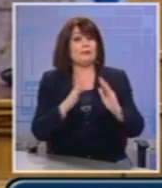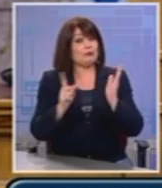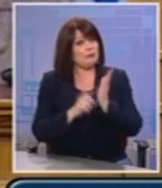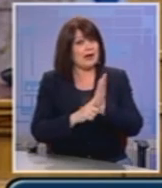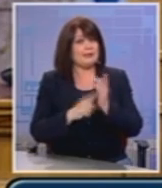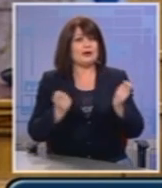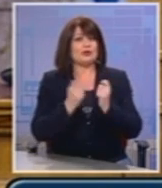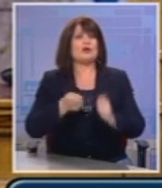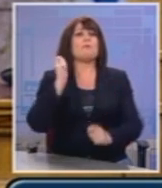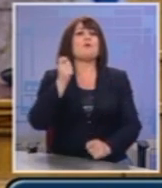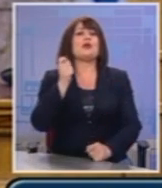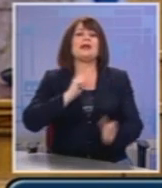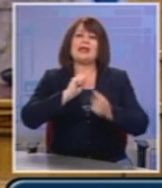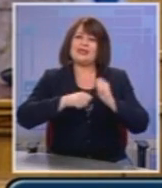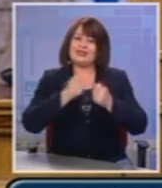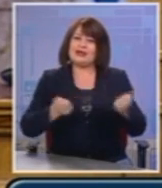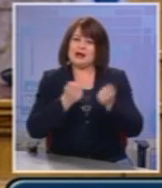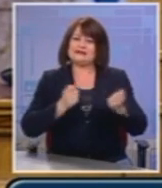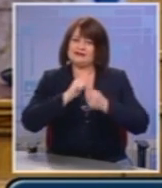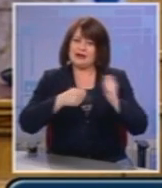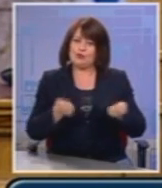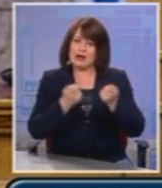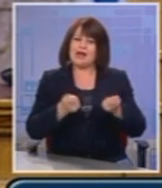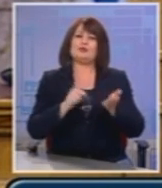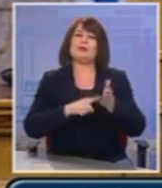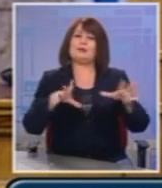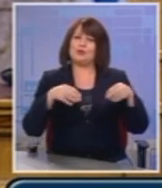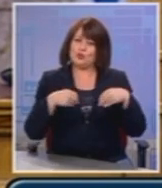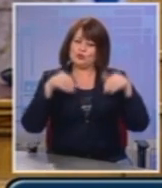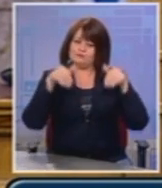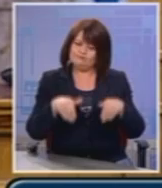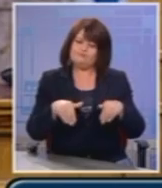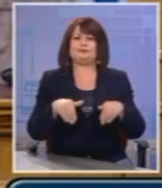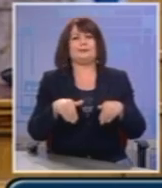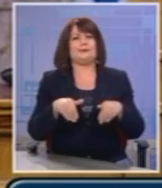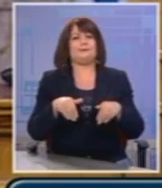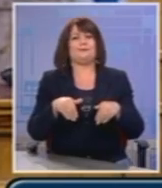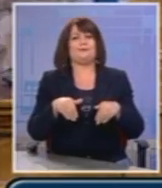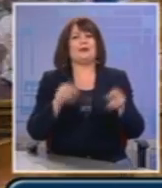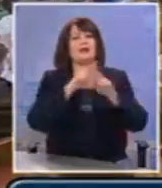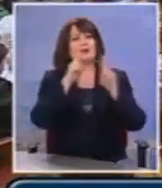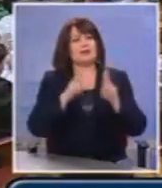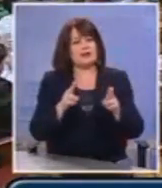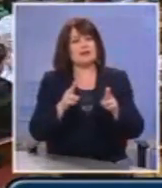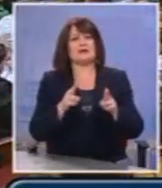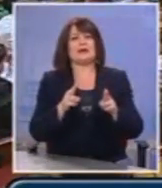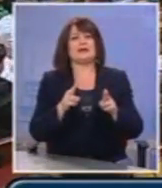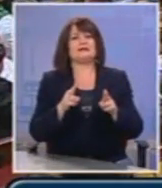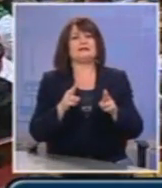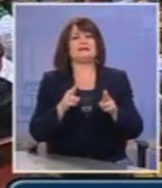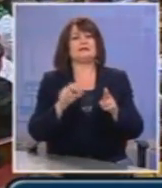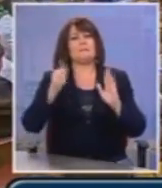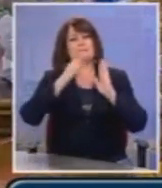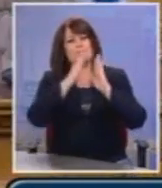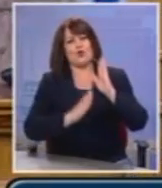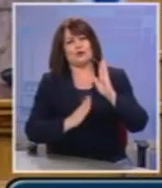οι πολιτικές τους και οι δράσεις και οι δραστηριότητές τους συμμορφώνονται με το διεθνή πρότυπα όσον αφορά